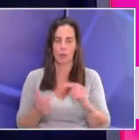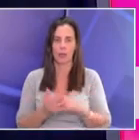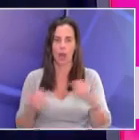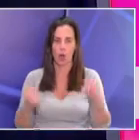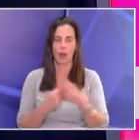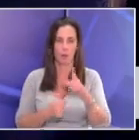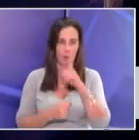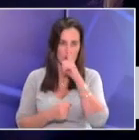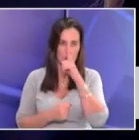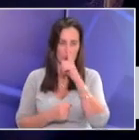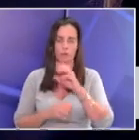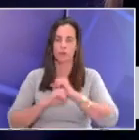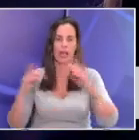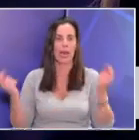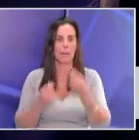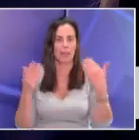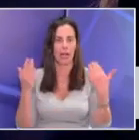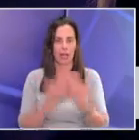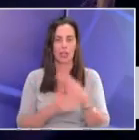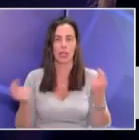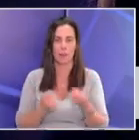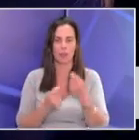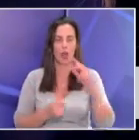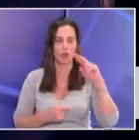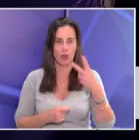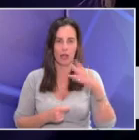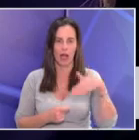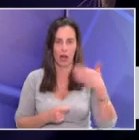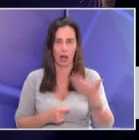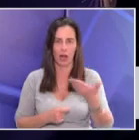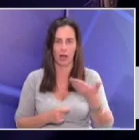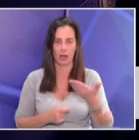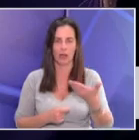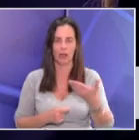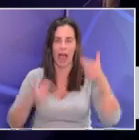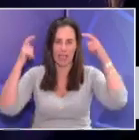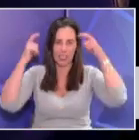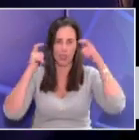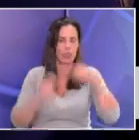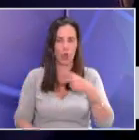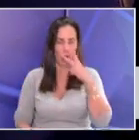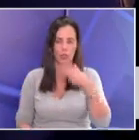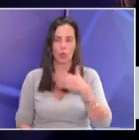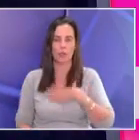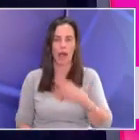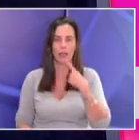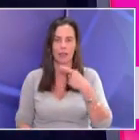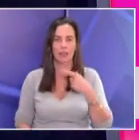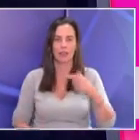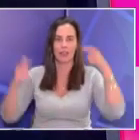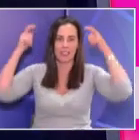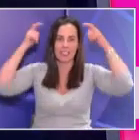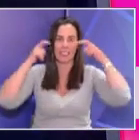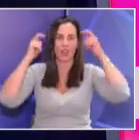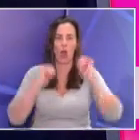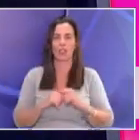נושא התאונה, אבל ביום ראשון הרלב"ד יצא בקמפיין חדש, זה הקמפיין בעצם השני אחרי שלומית מלכה והקסדות. זהו, אני לא ראיתי, אבל אני רוצה לדבר... הקסדות אמרת?